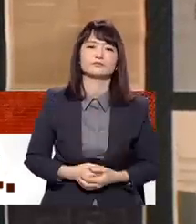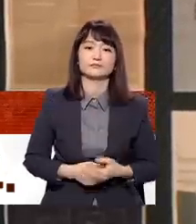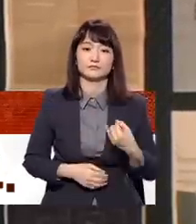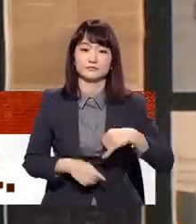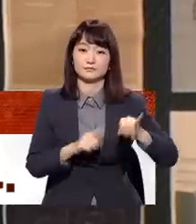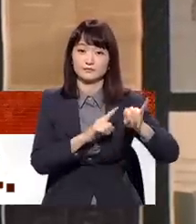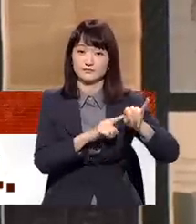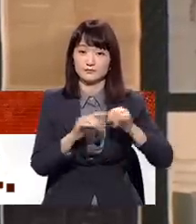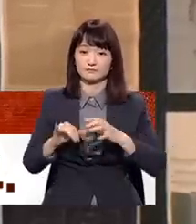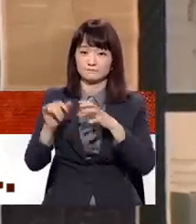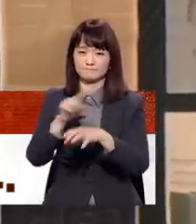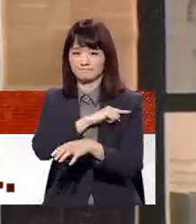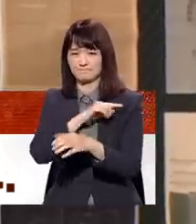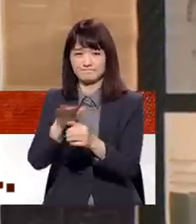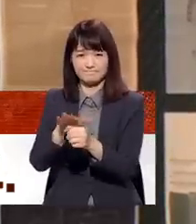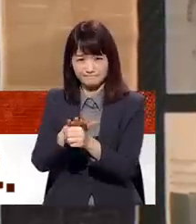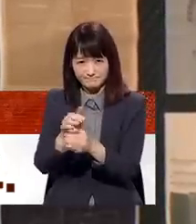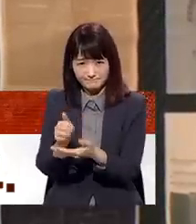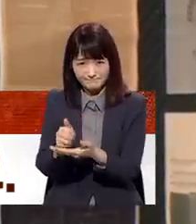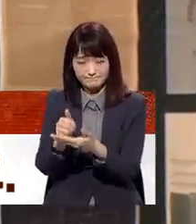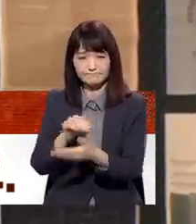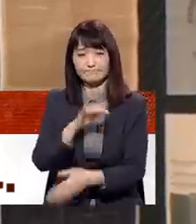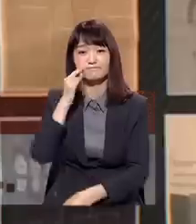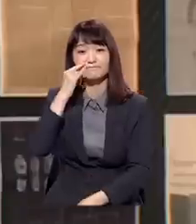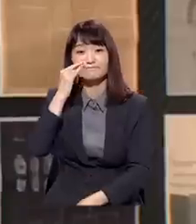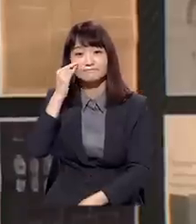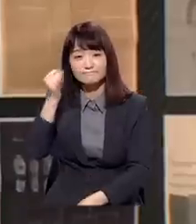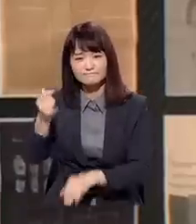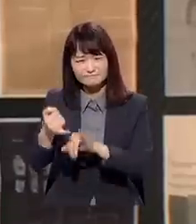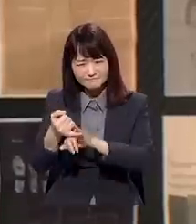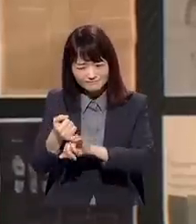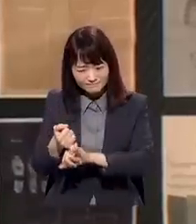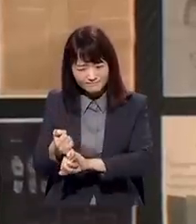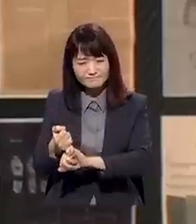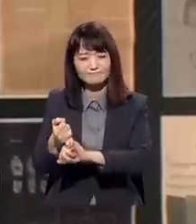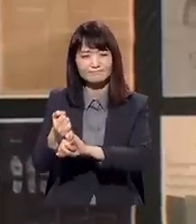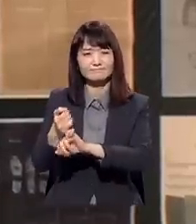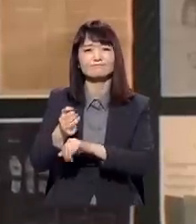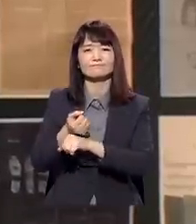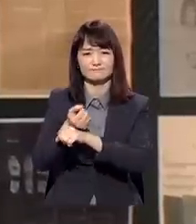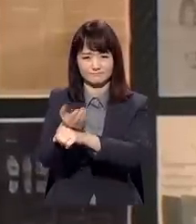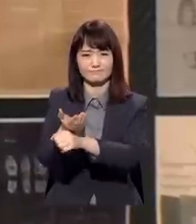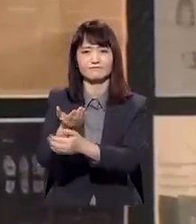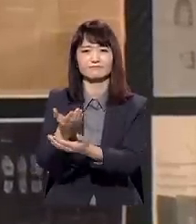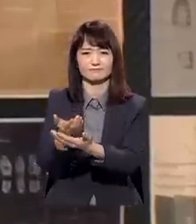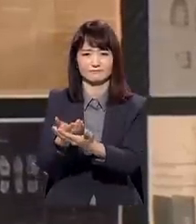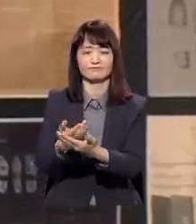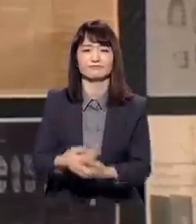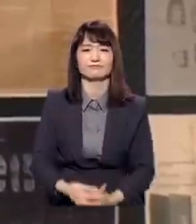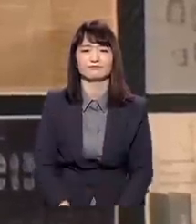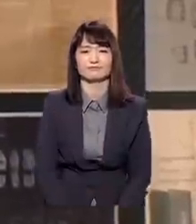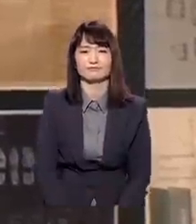따님이 세상에서 제일 사랑하고 존경하는 우리 엄마라고 꼭 전해달라십니다.